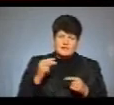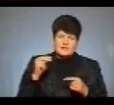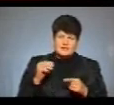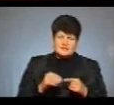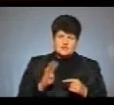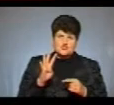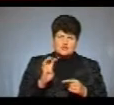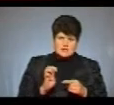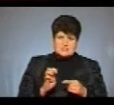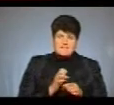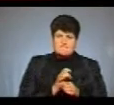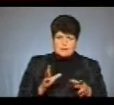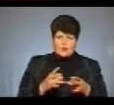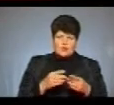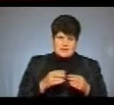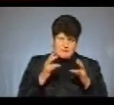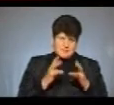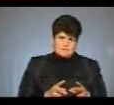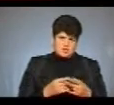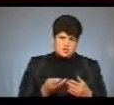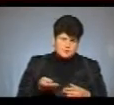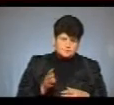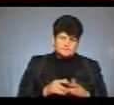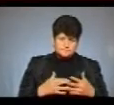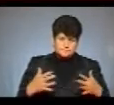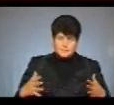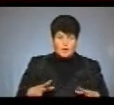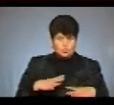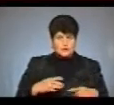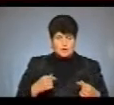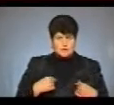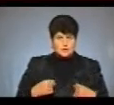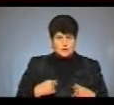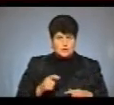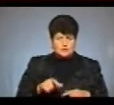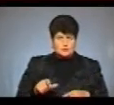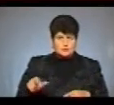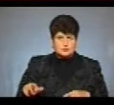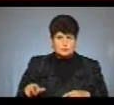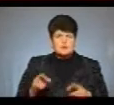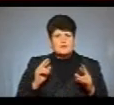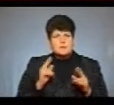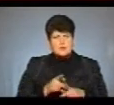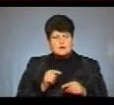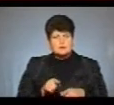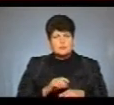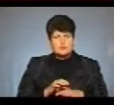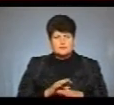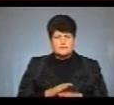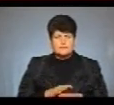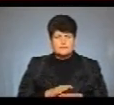2400 вибухонебезпечних предметів. Чи були постраждалі люди, які виявили ці предмети? Можливо, вони неправильно з ними